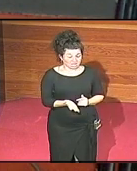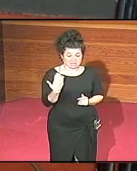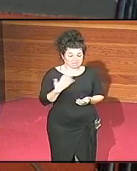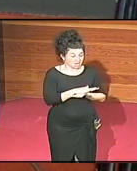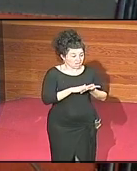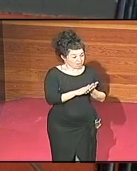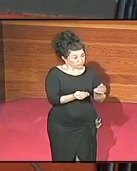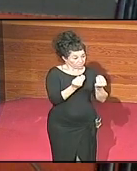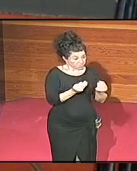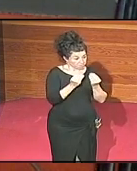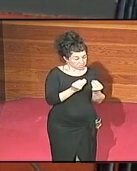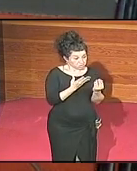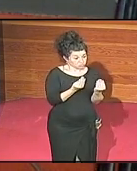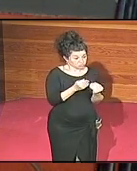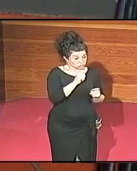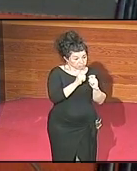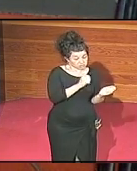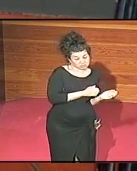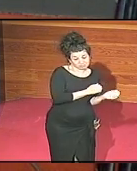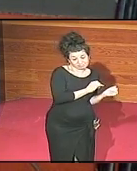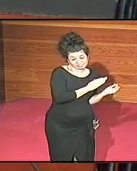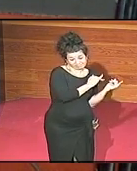den kazetari askok,